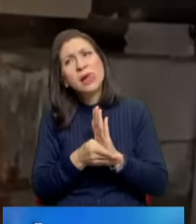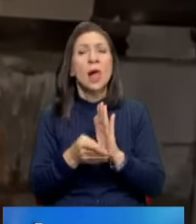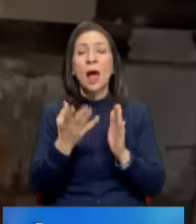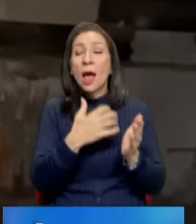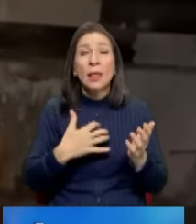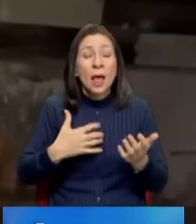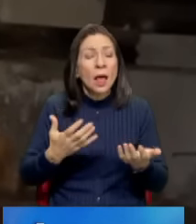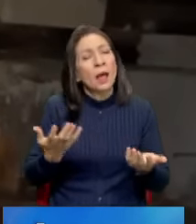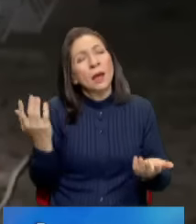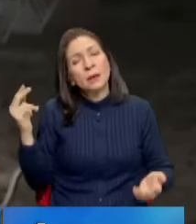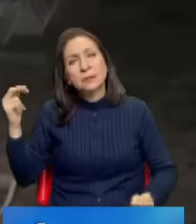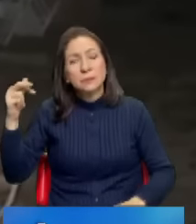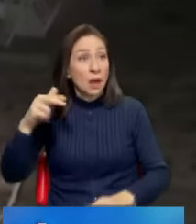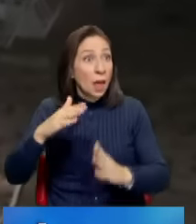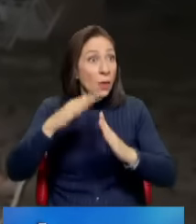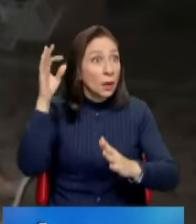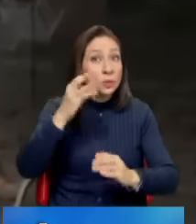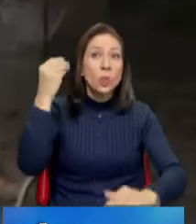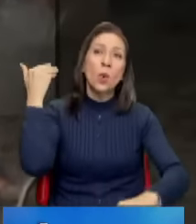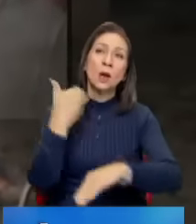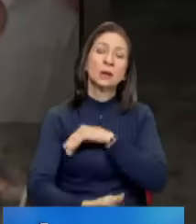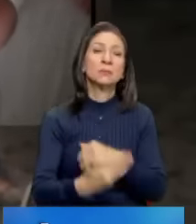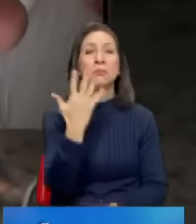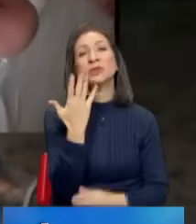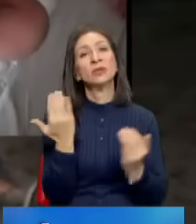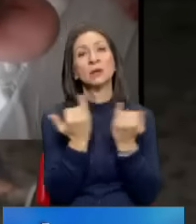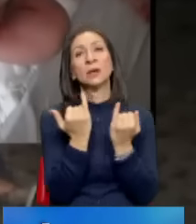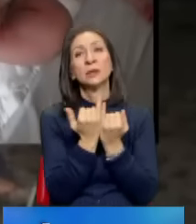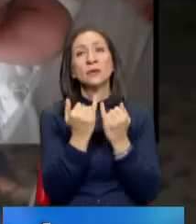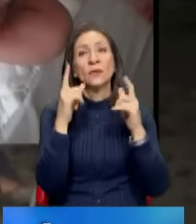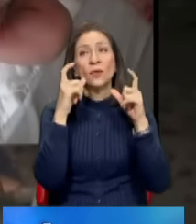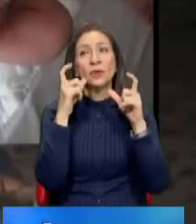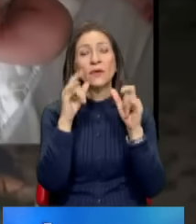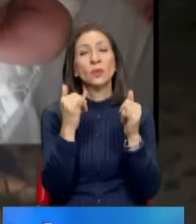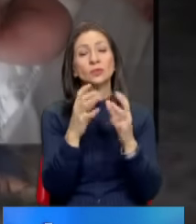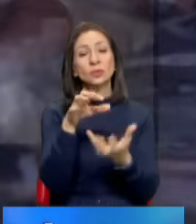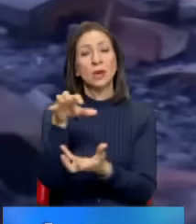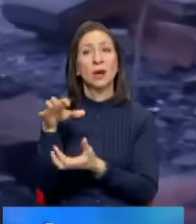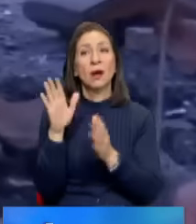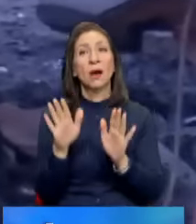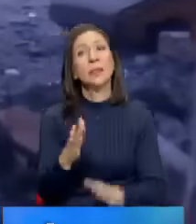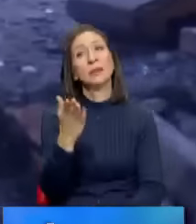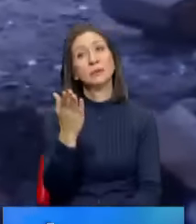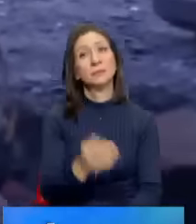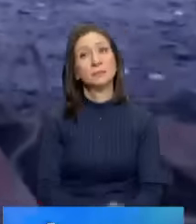Anne Melisa Sinem Akçan eve döndüğünde çok geçti. Beş kardeşten geriye fotoğrafları ve oyuncakları kaldı.